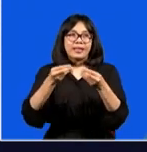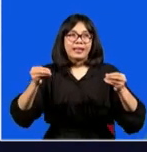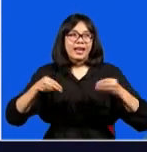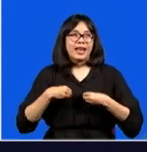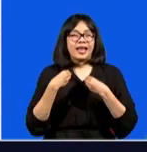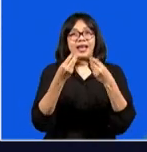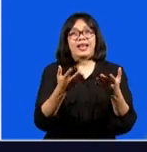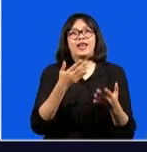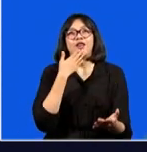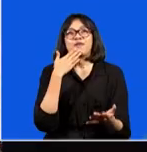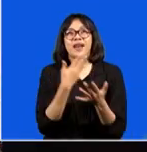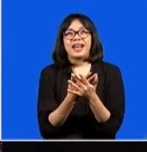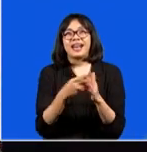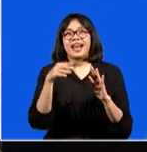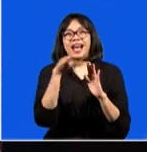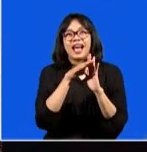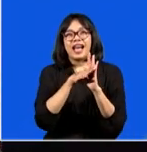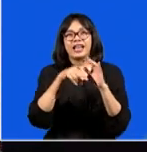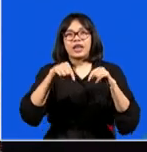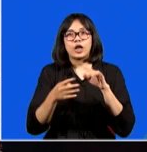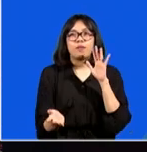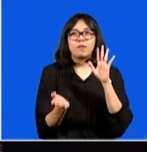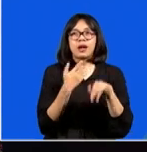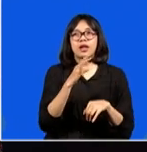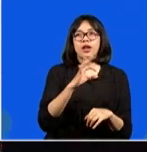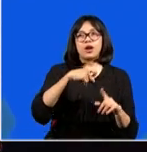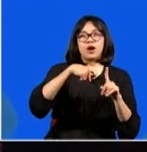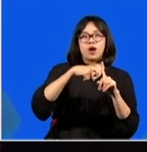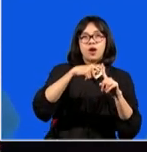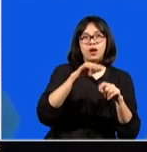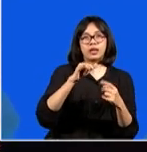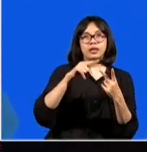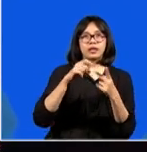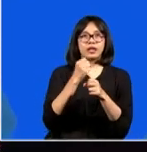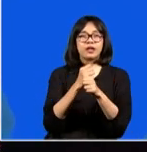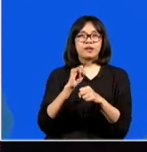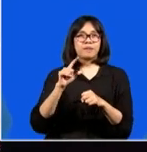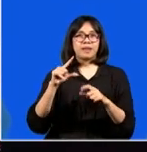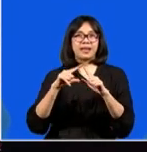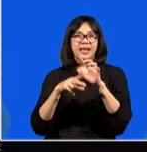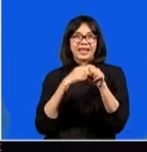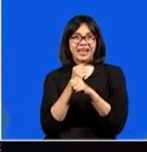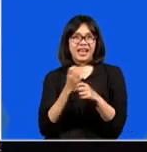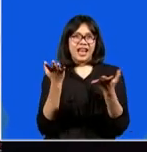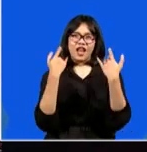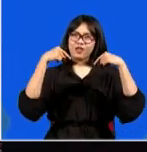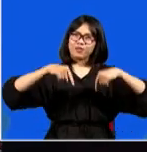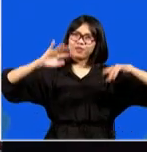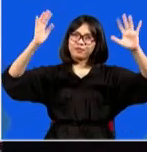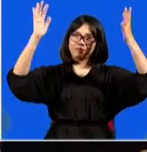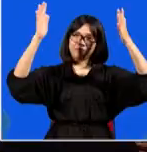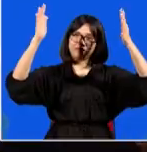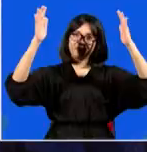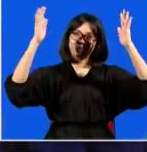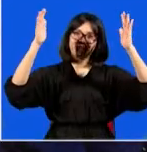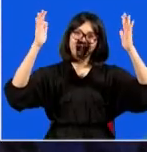lagi acara saya kembalikan ke Mbak Oki dan Mas Gilang Terima kasih Mas menteri kita Berikan tepuk tangan sekali lagi